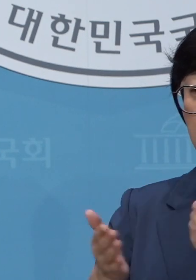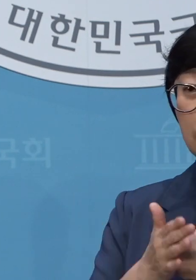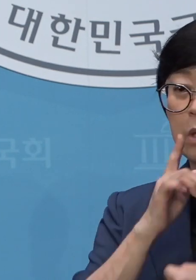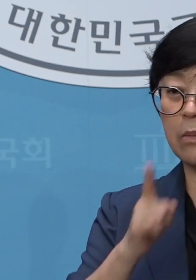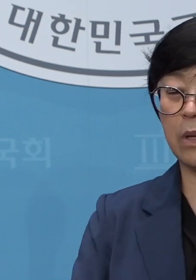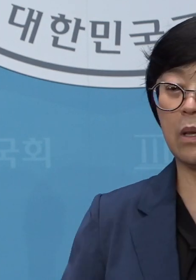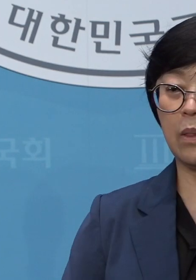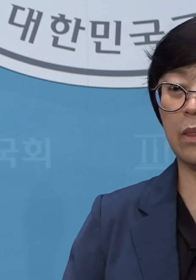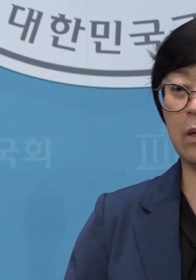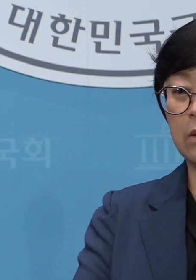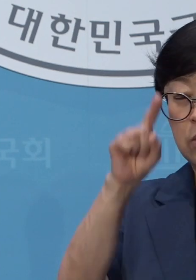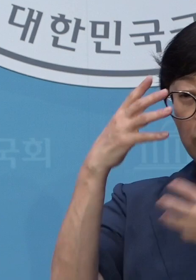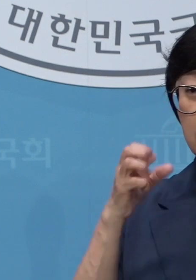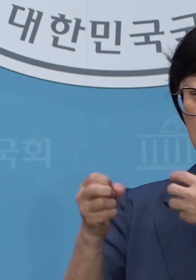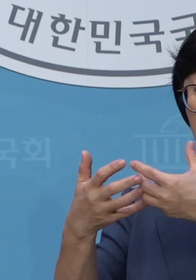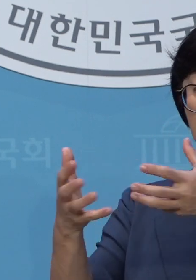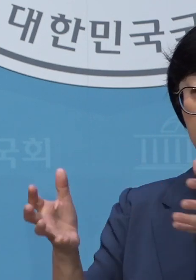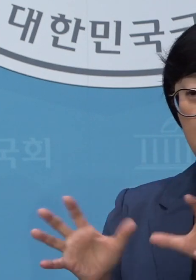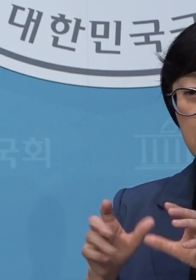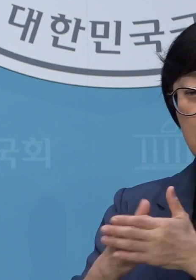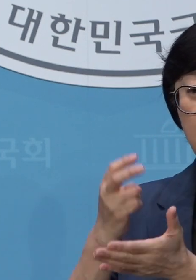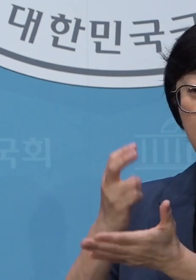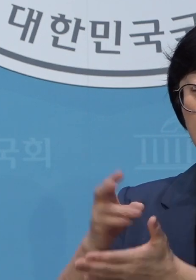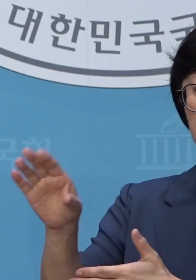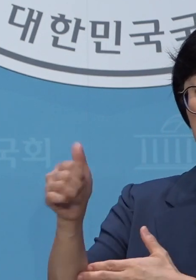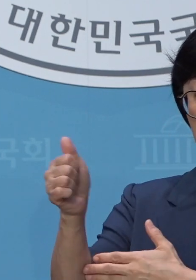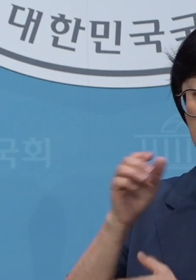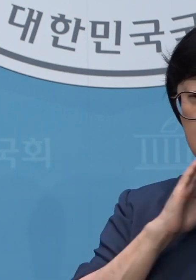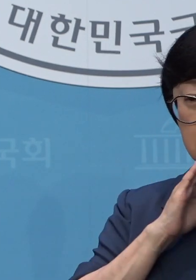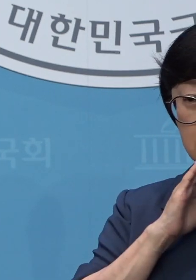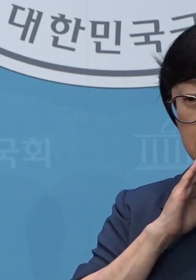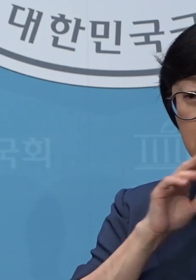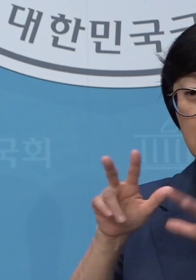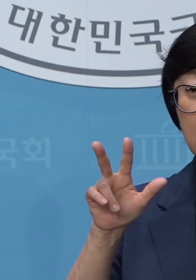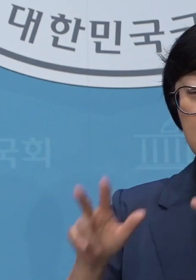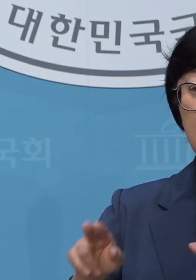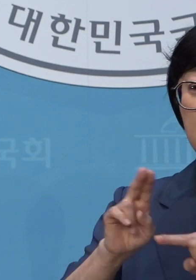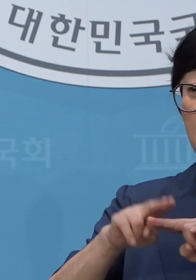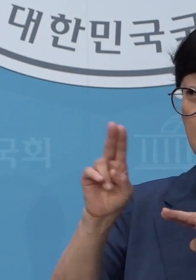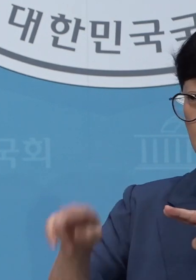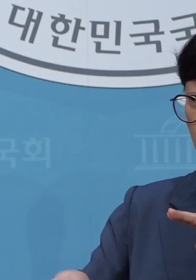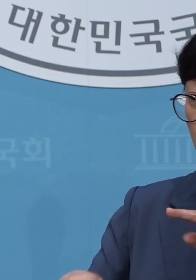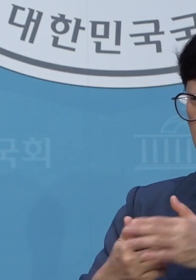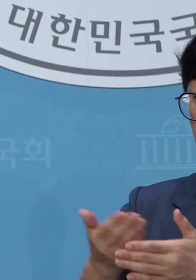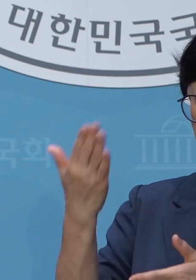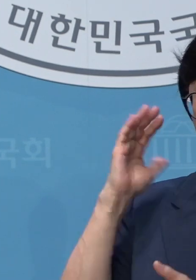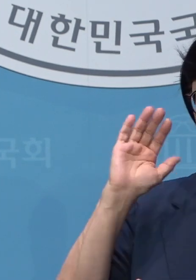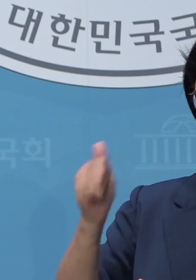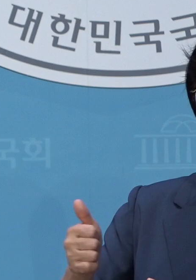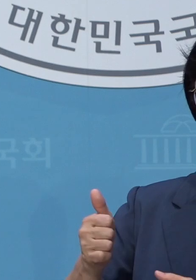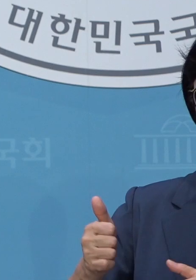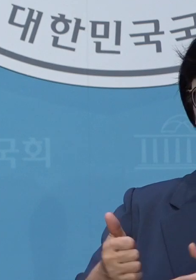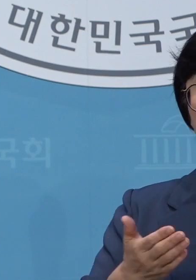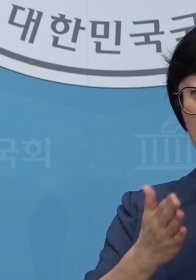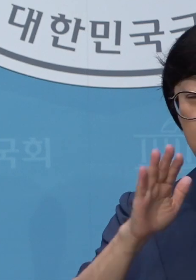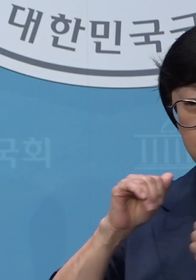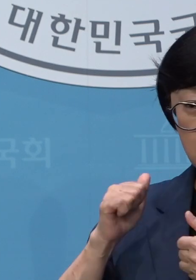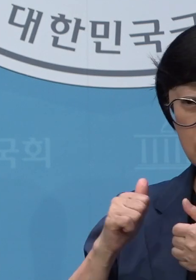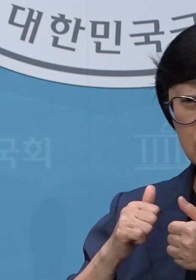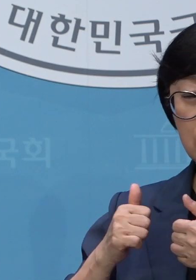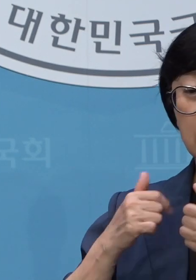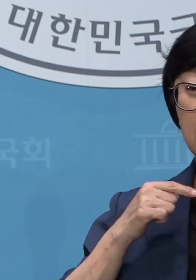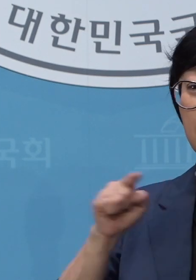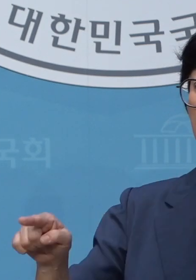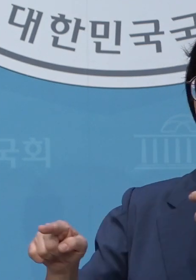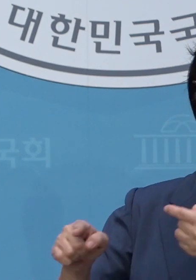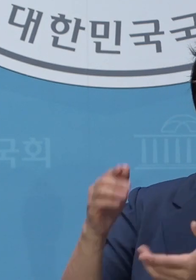것입니까? 정부 여당의 법무부 장관이라면 이제 퇴임한 전임 대통령을 끌어들이는